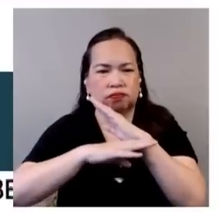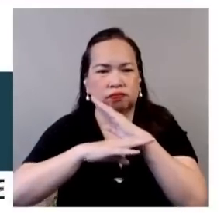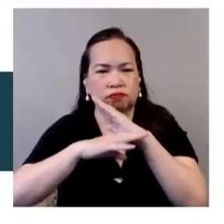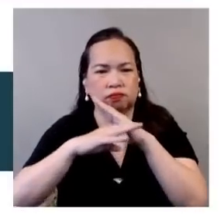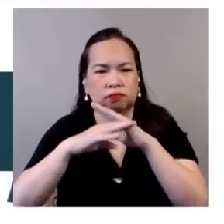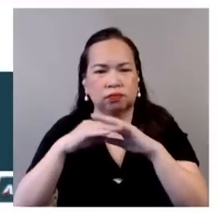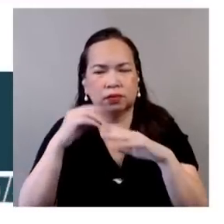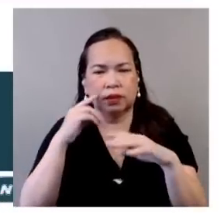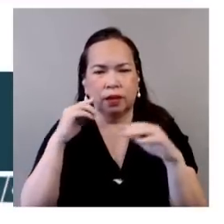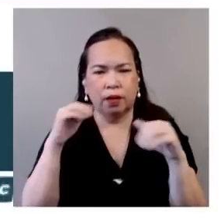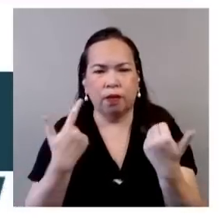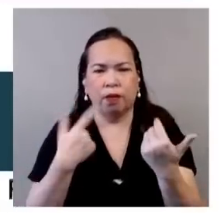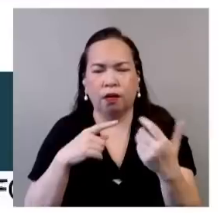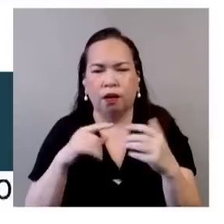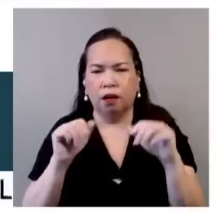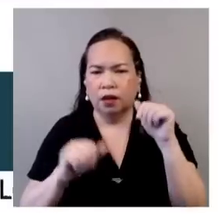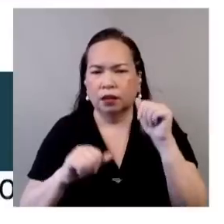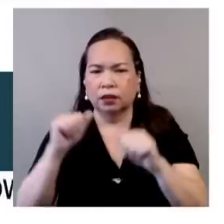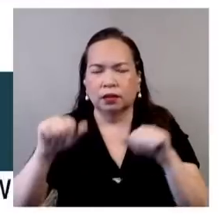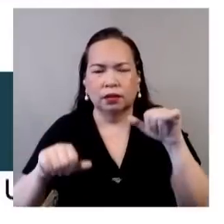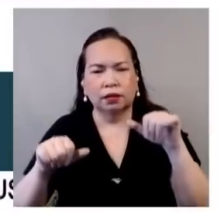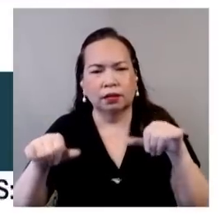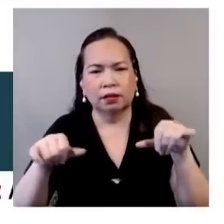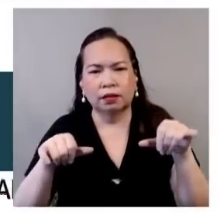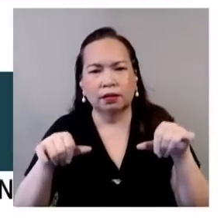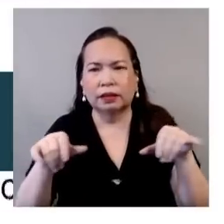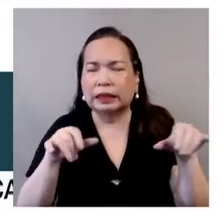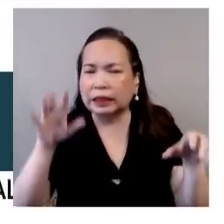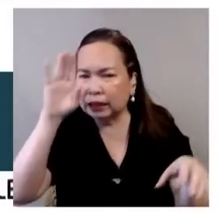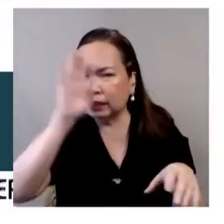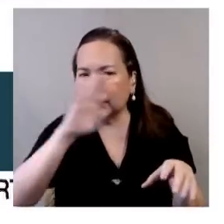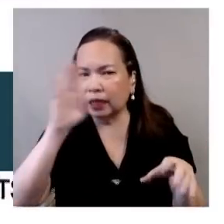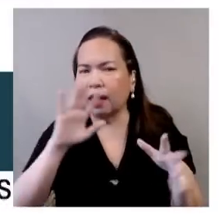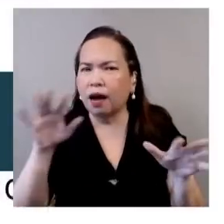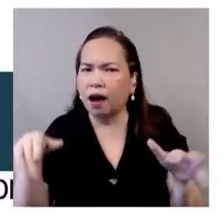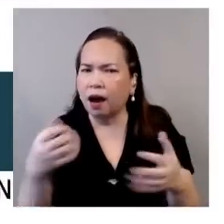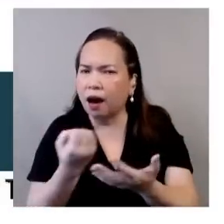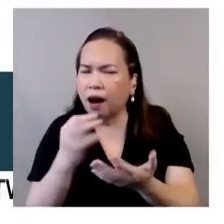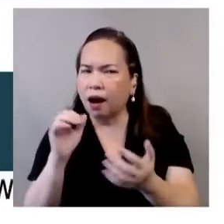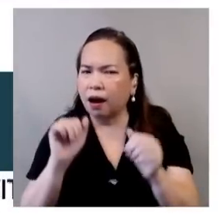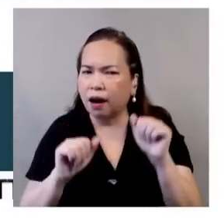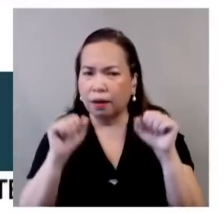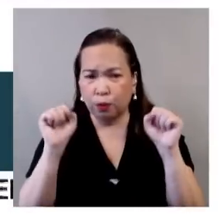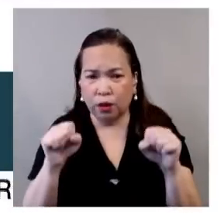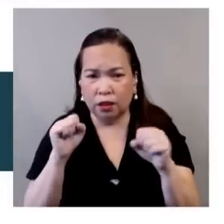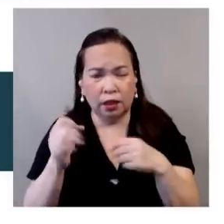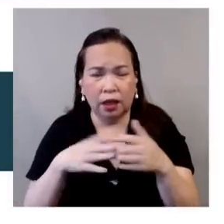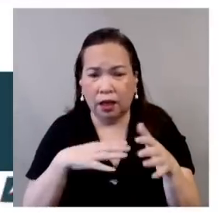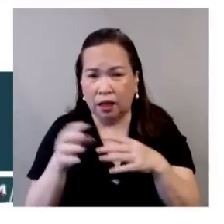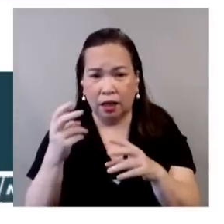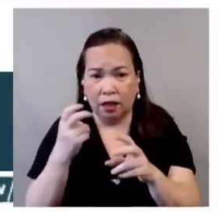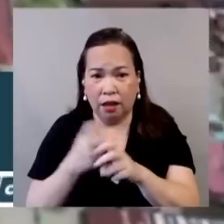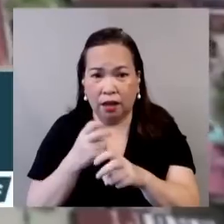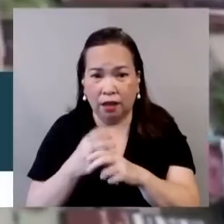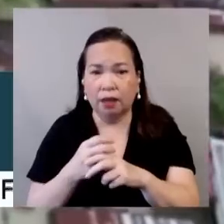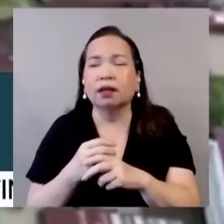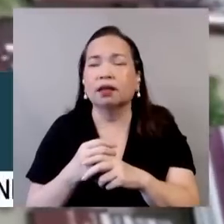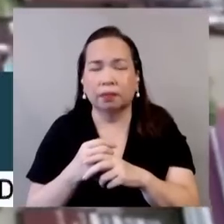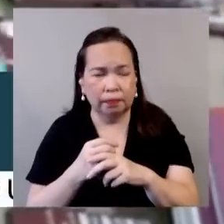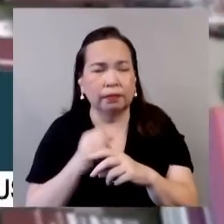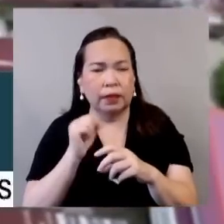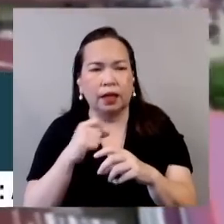the damage to infrastructure despite the situation? So, ipakolekta pa rin po namin yung